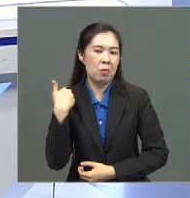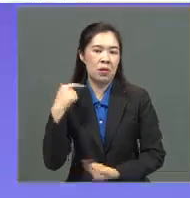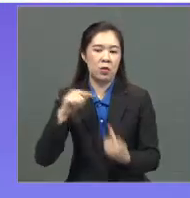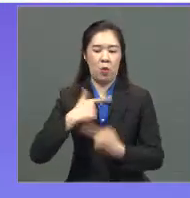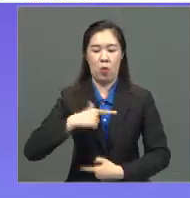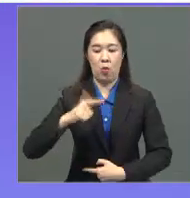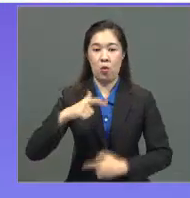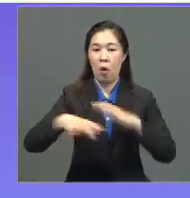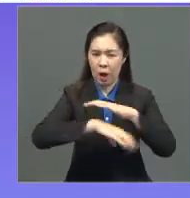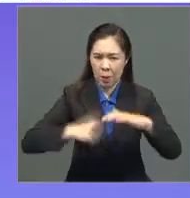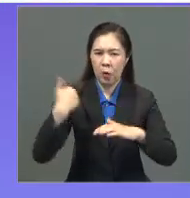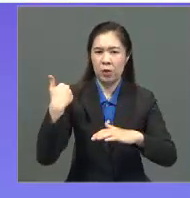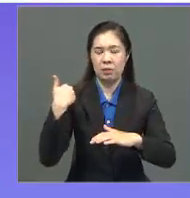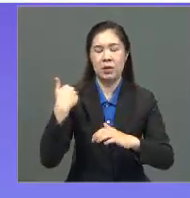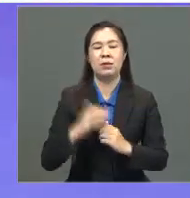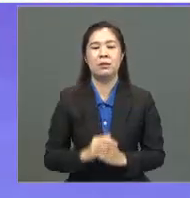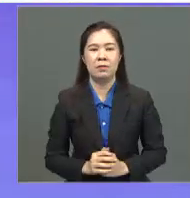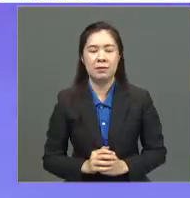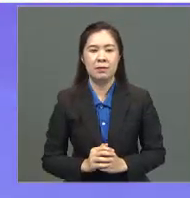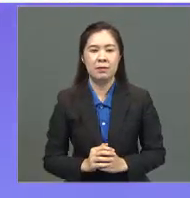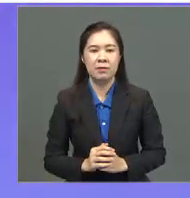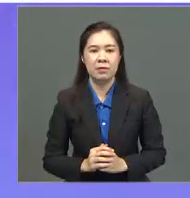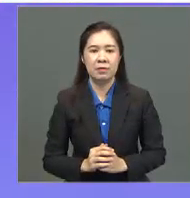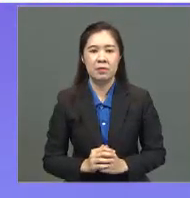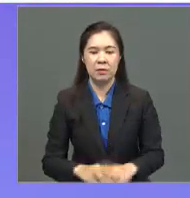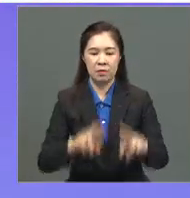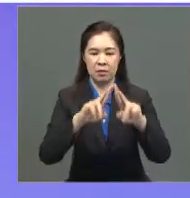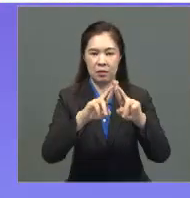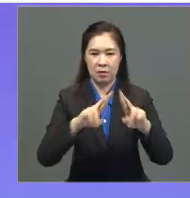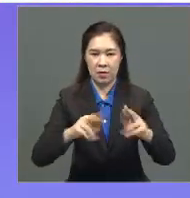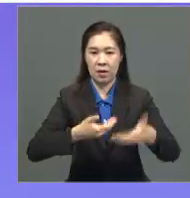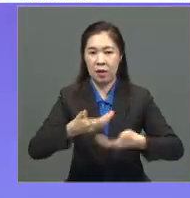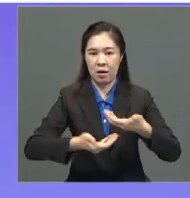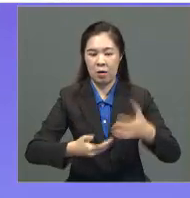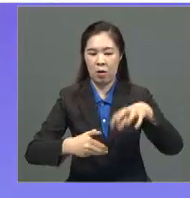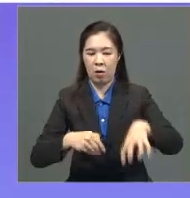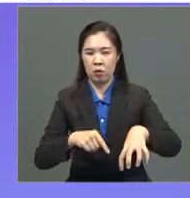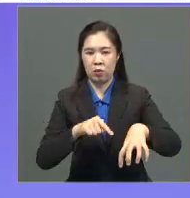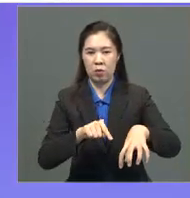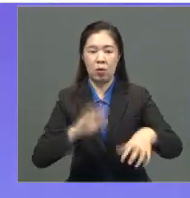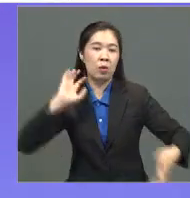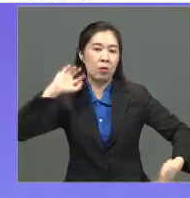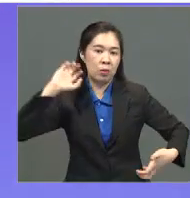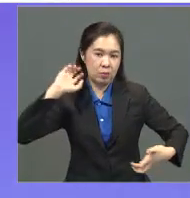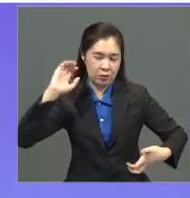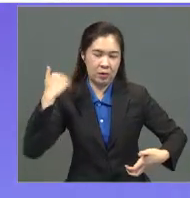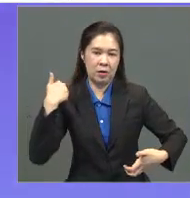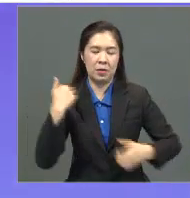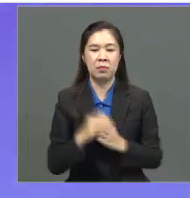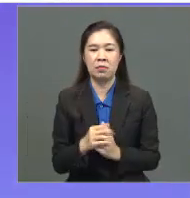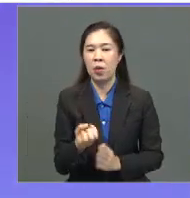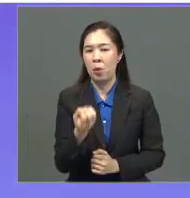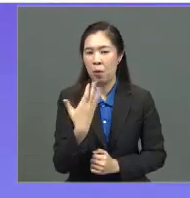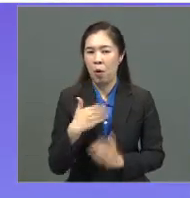สุดท้ายก็เสียชีวิตไป 3ค่ารับบาดเจ็บอีก 4คนนะครับที่ห้างโรบินสันลพบุรีก็มีการรายงานรูปพรรณสัณฐาน